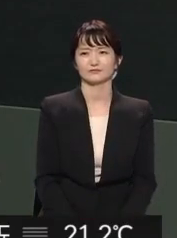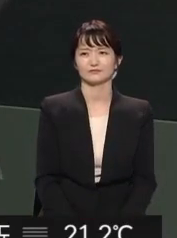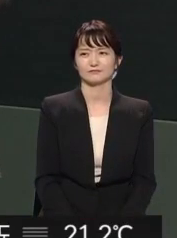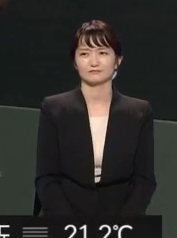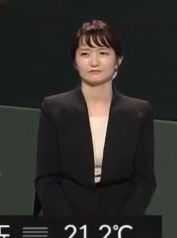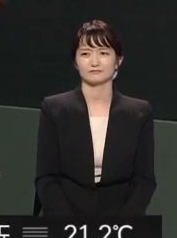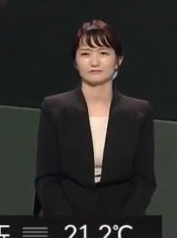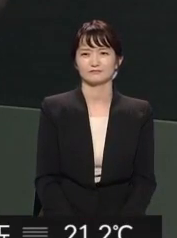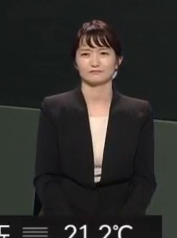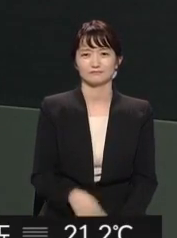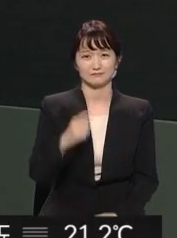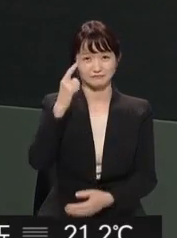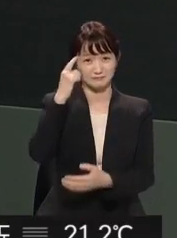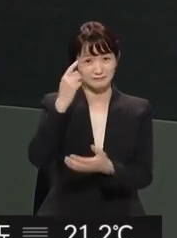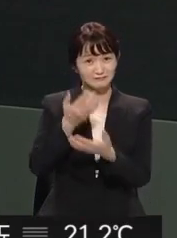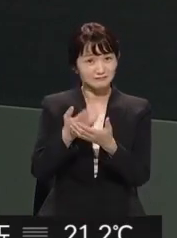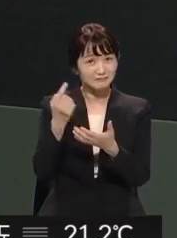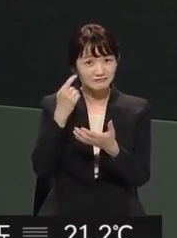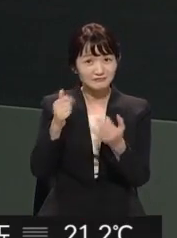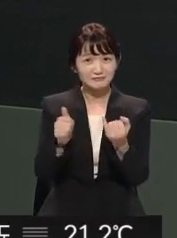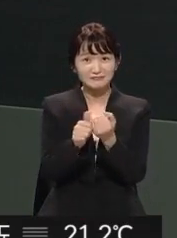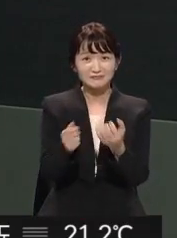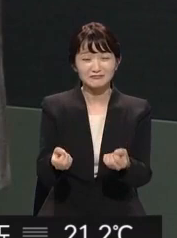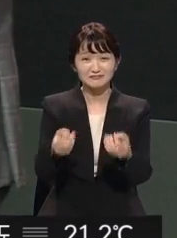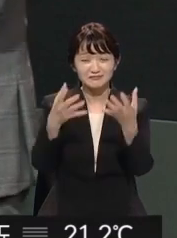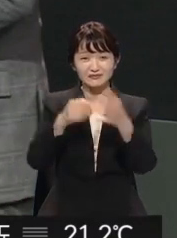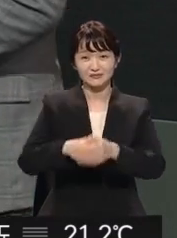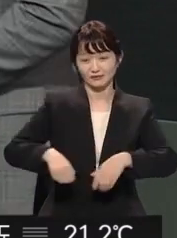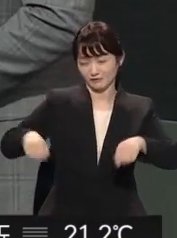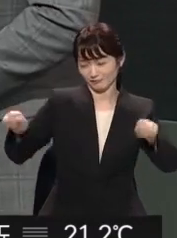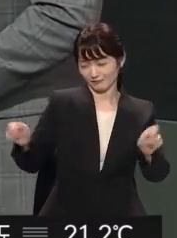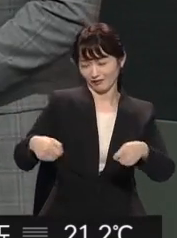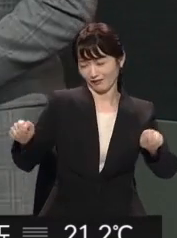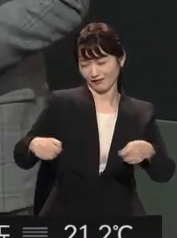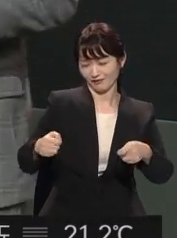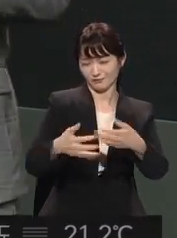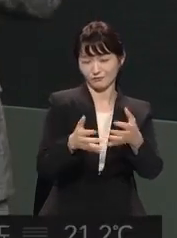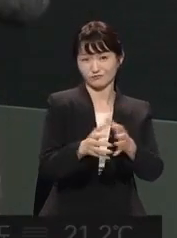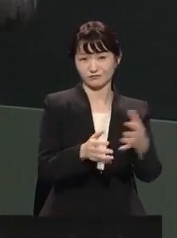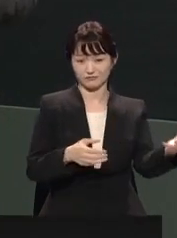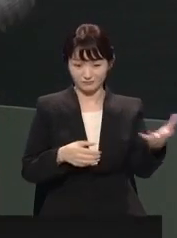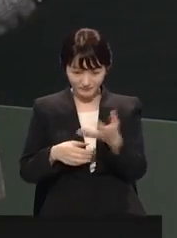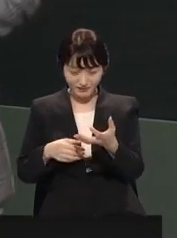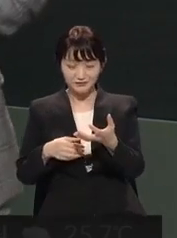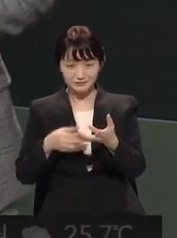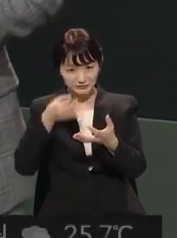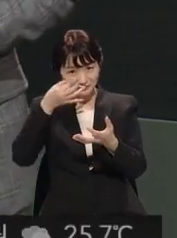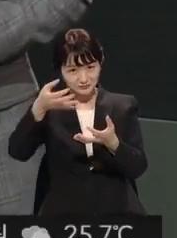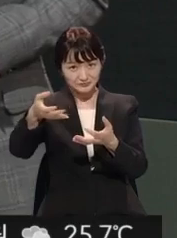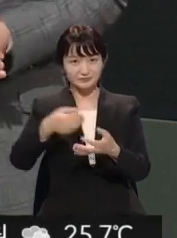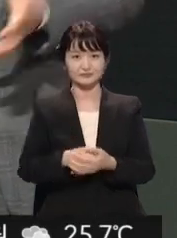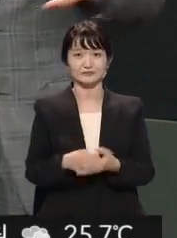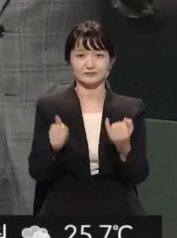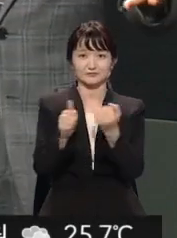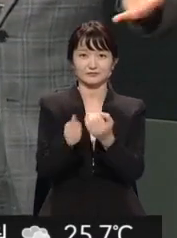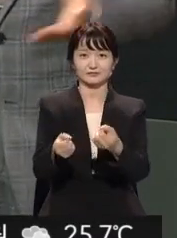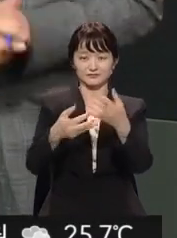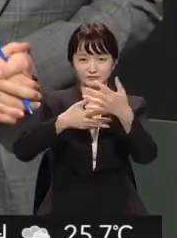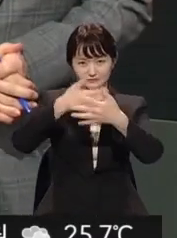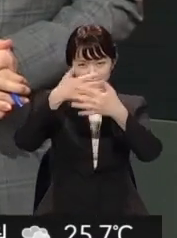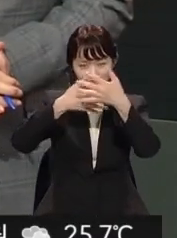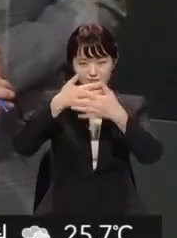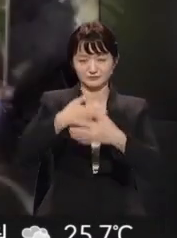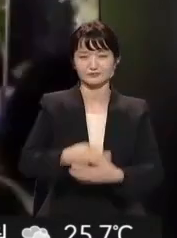아, 이것도 아주 충격적인. 예. 결혼식에 장구 부대 출동. 아, 결혼식 현장 영상인데요. 잠깐